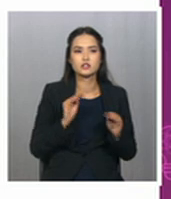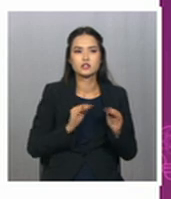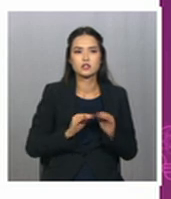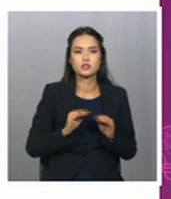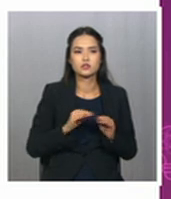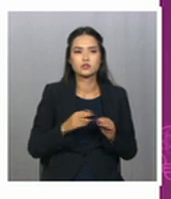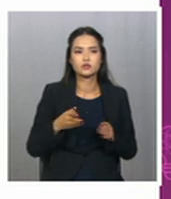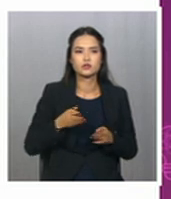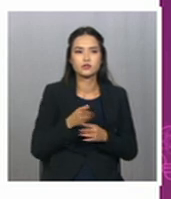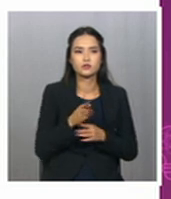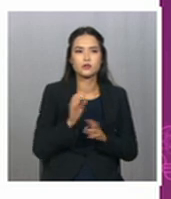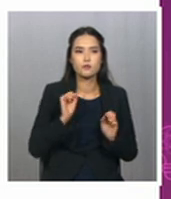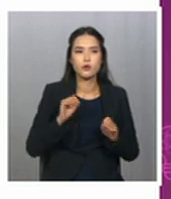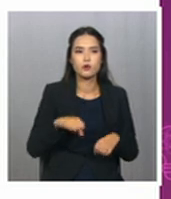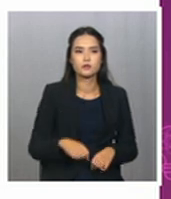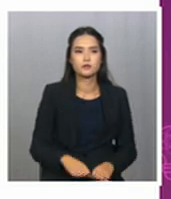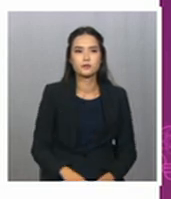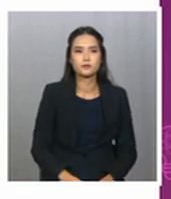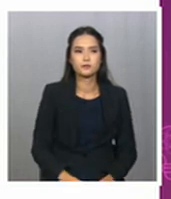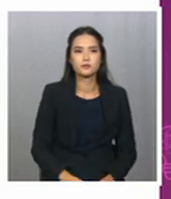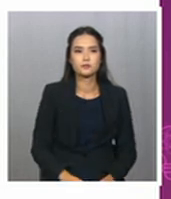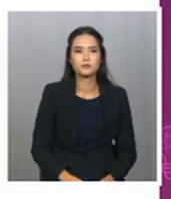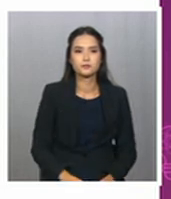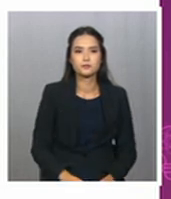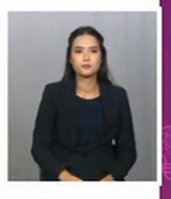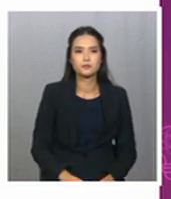жазықтық жүргізуге болады.